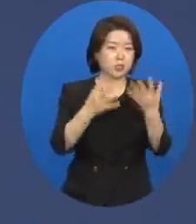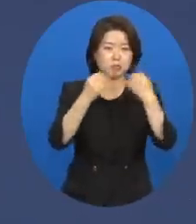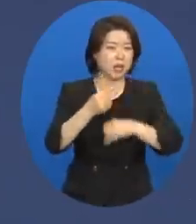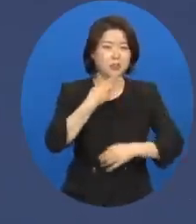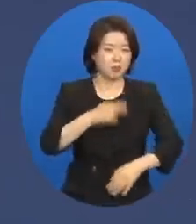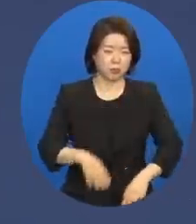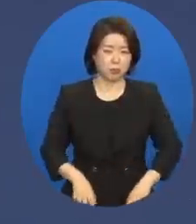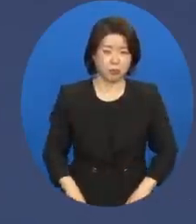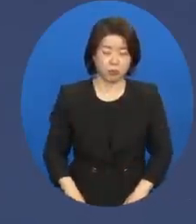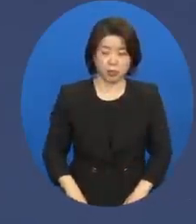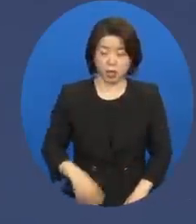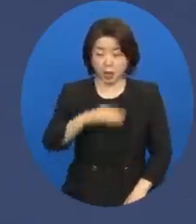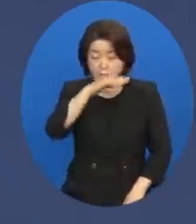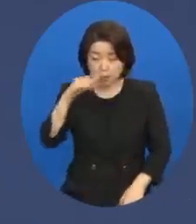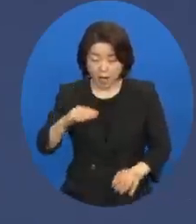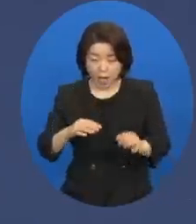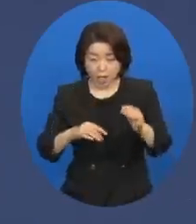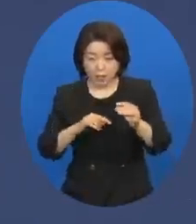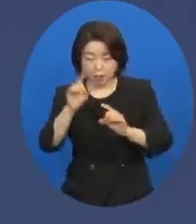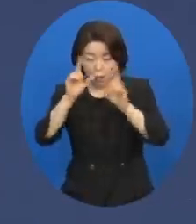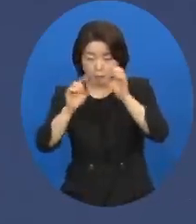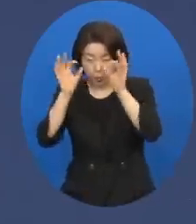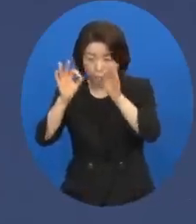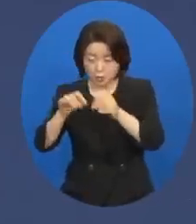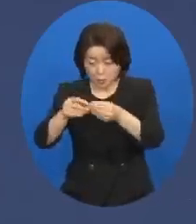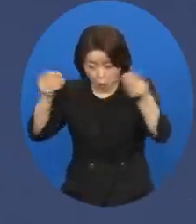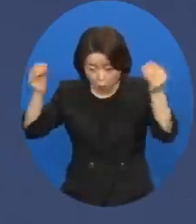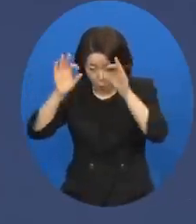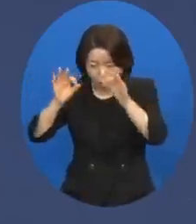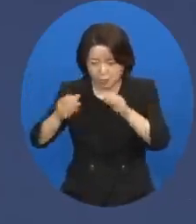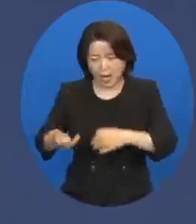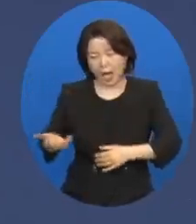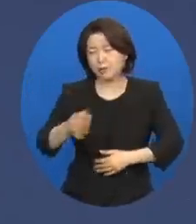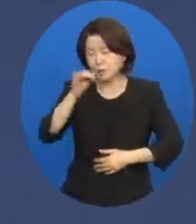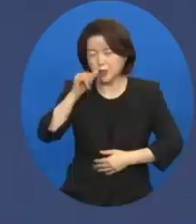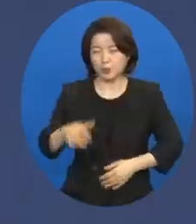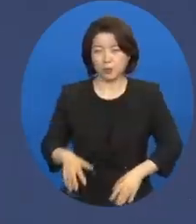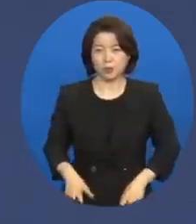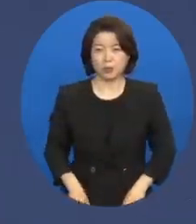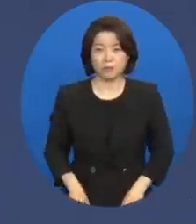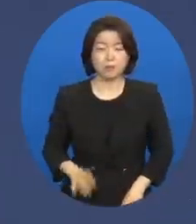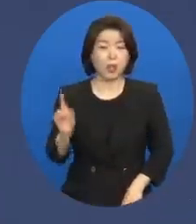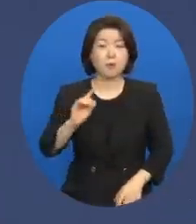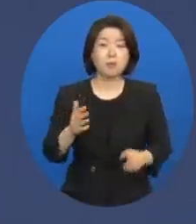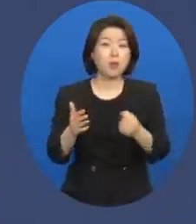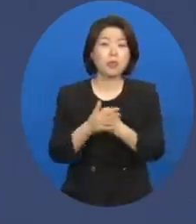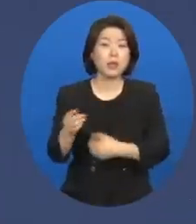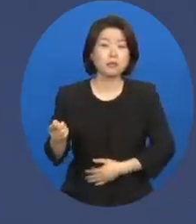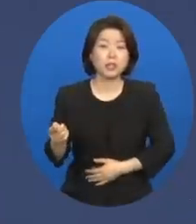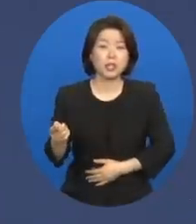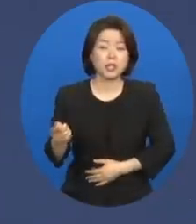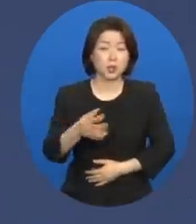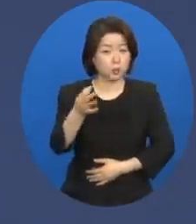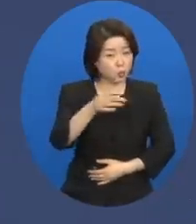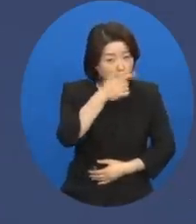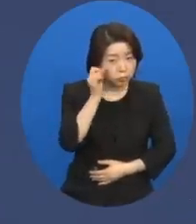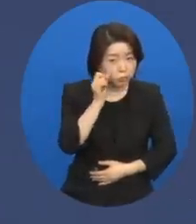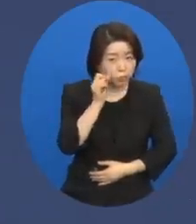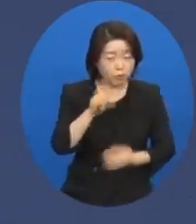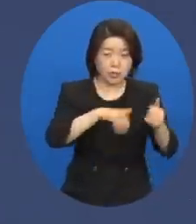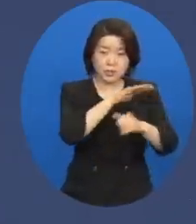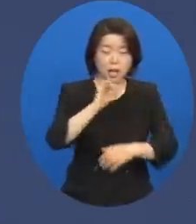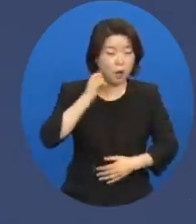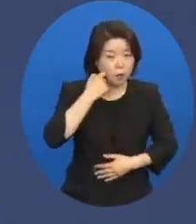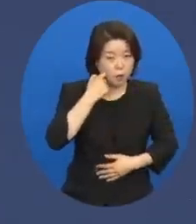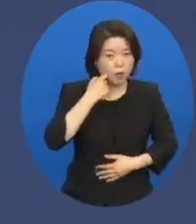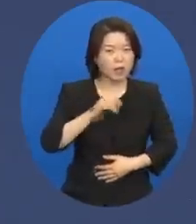말해도 뭔가 늘 아픔과 상처들을 갖고 있어요. 뭐 때문에 그렇죠? 돈이 모자라서요? 상황이